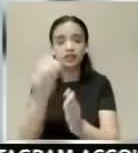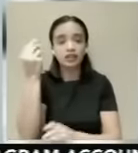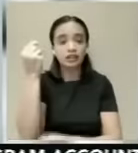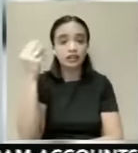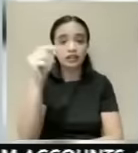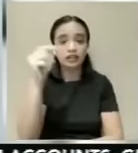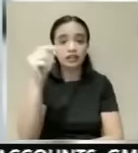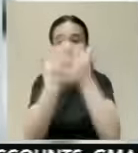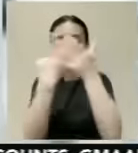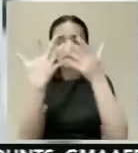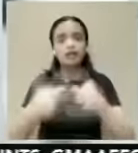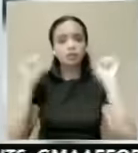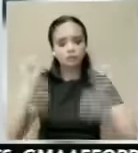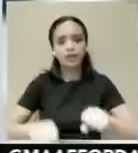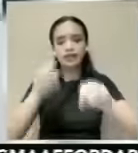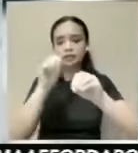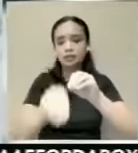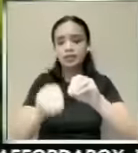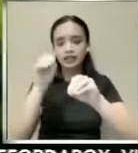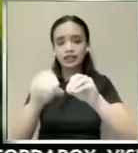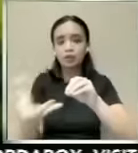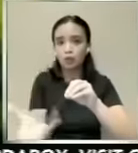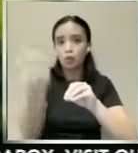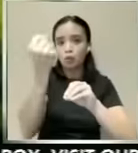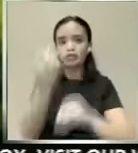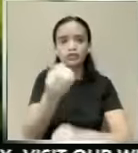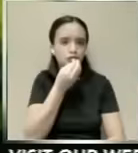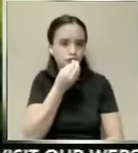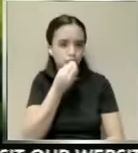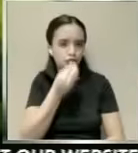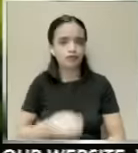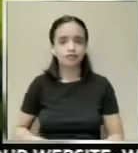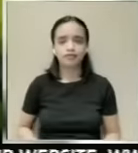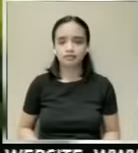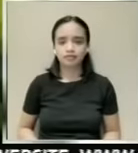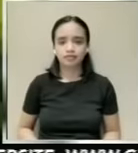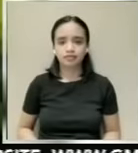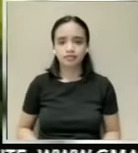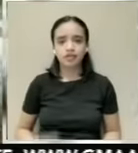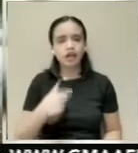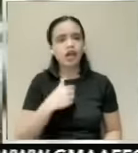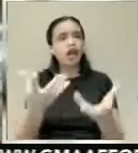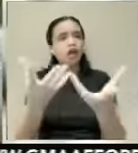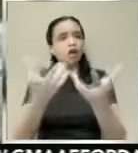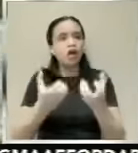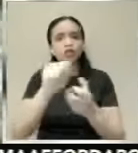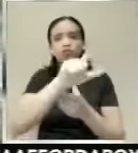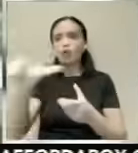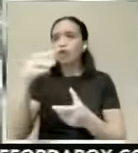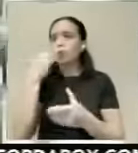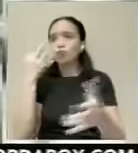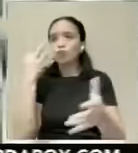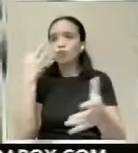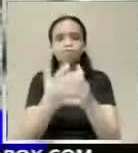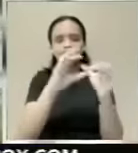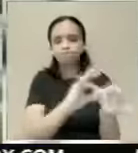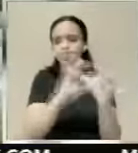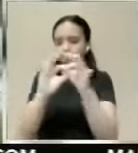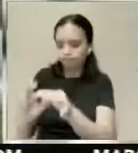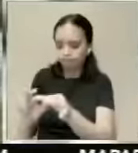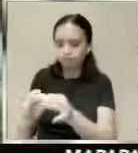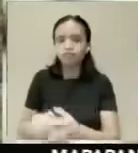silang magtanim ng sariling pagkain. I want the PDL to be relevant and I want